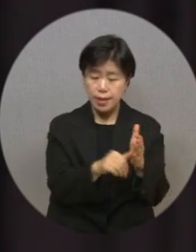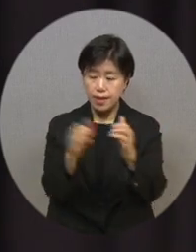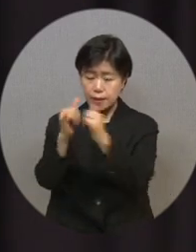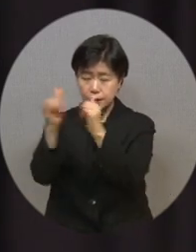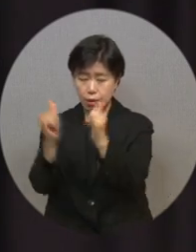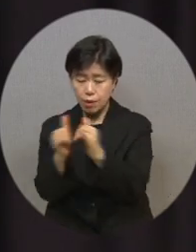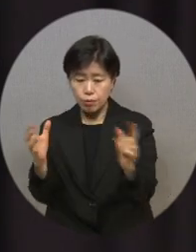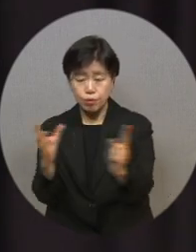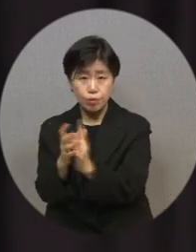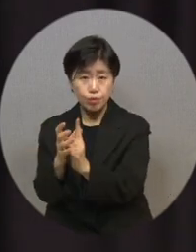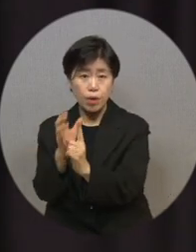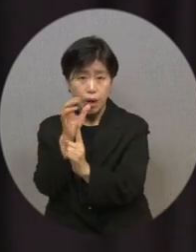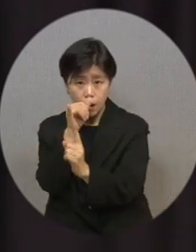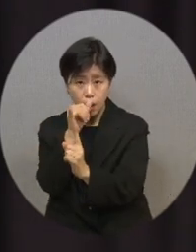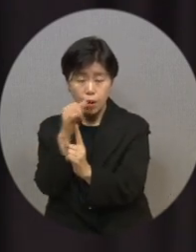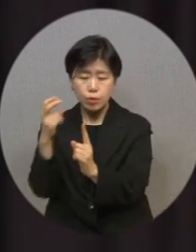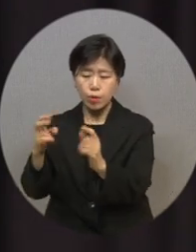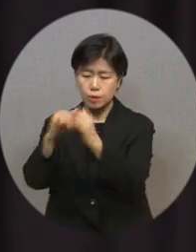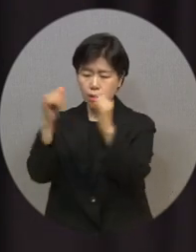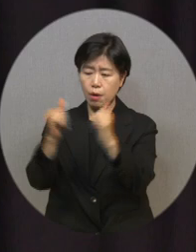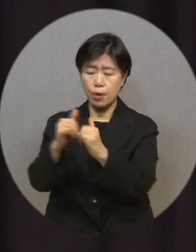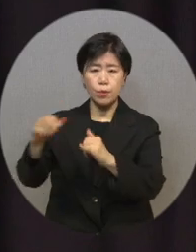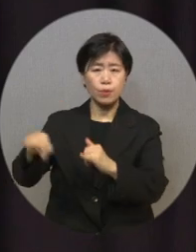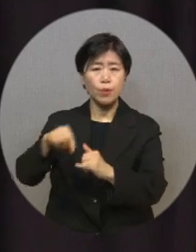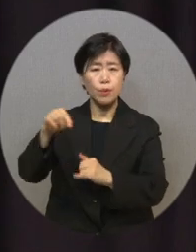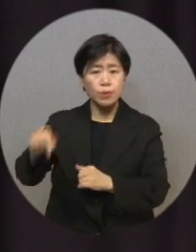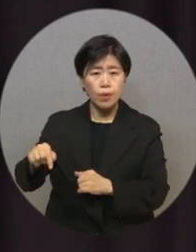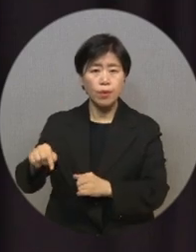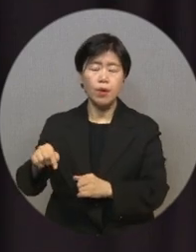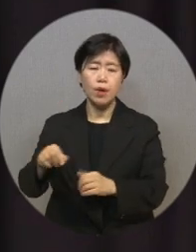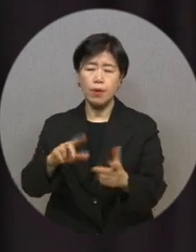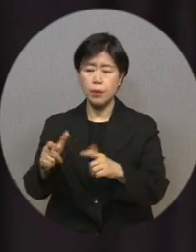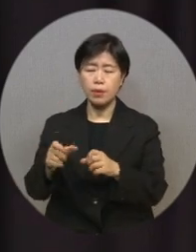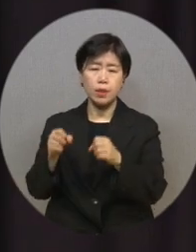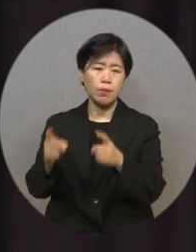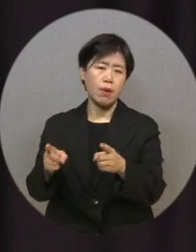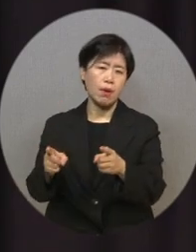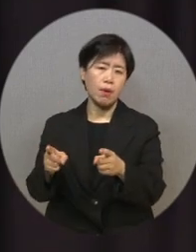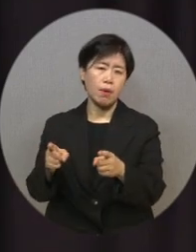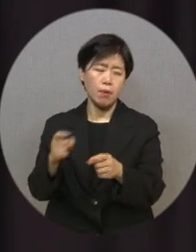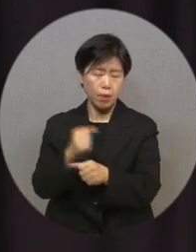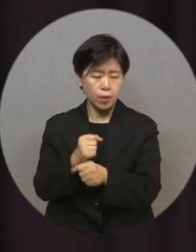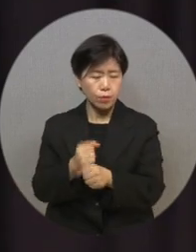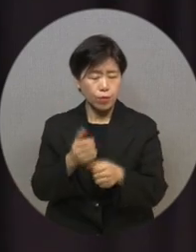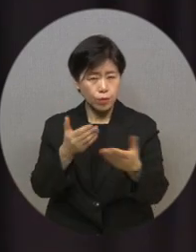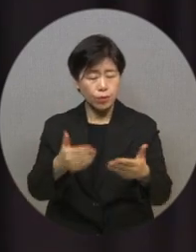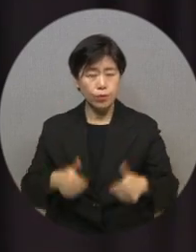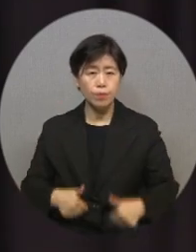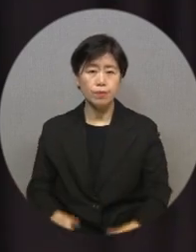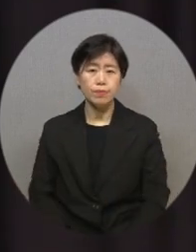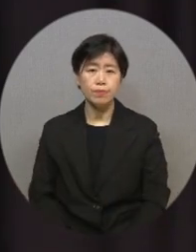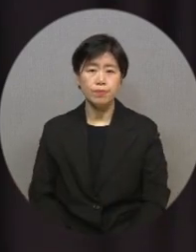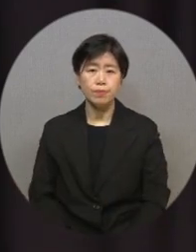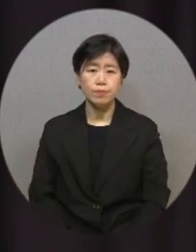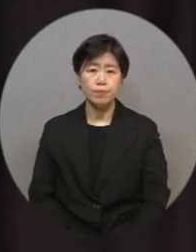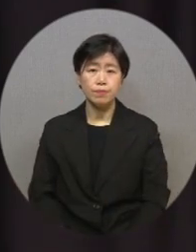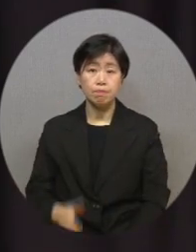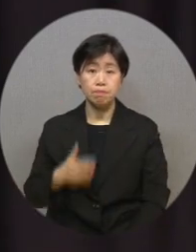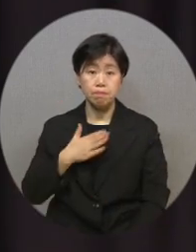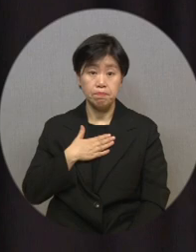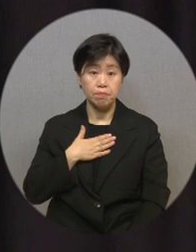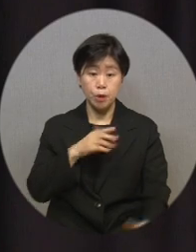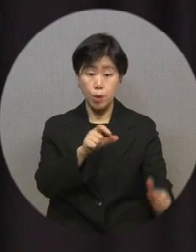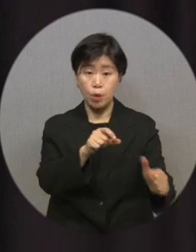참여가 아니라 본인이 그 회질 향상을 위해서 또 그런 기회가 창출되고 그니까 제가 이제 고용 업무를